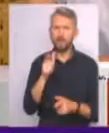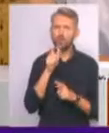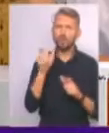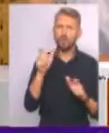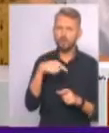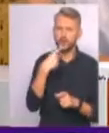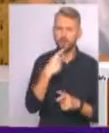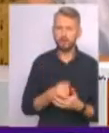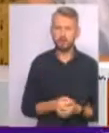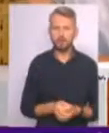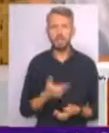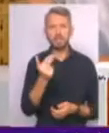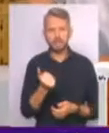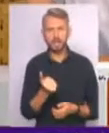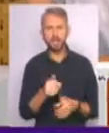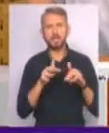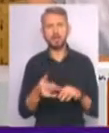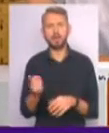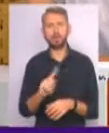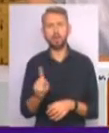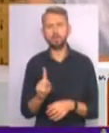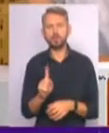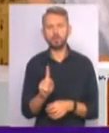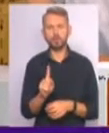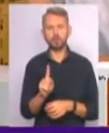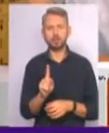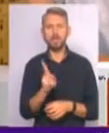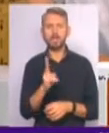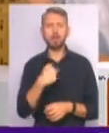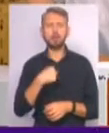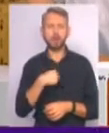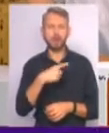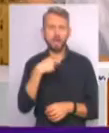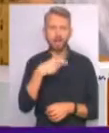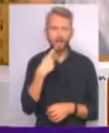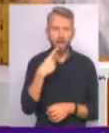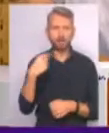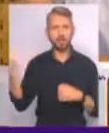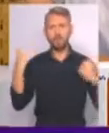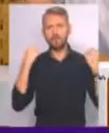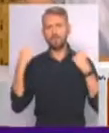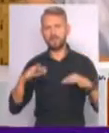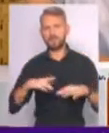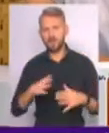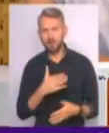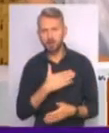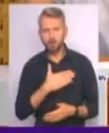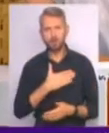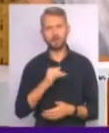можна. Да. Так. Дело в том, что вот, как мне говорят, вот фитнес-тренер мой, да, там и вот